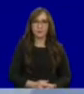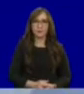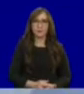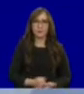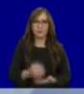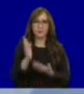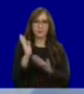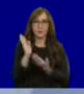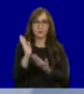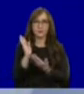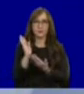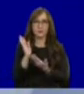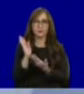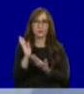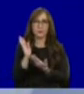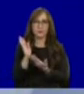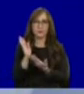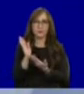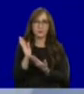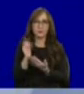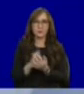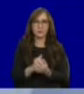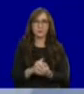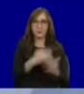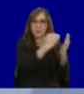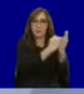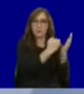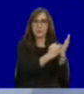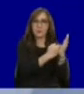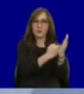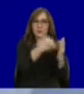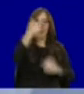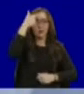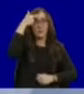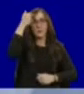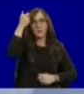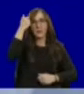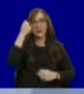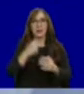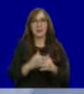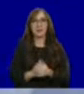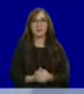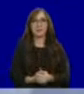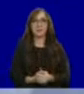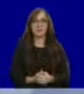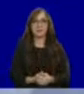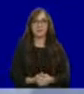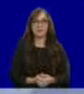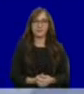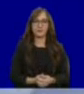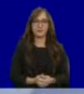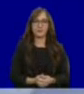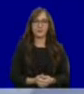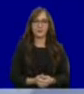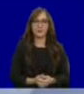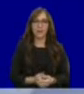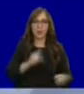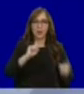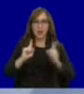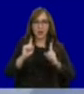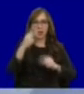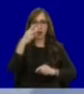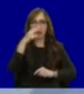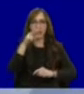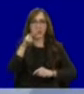Ya, sekarang kita masuk kepada kebijakan pembelajaran di masa ini, yaitu SKB, esensi daripada SKB 4 Menteri ini. Kalau kita melihat